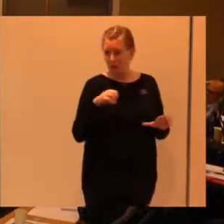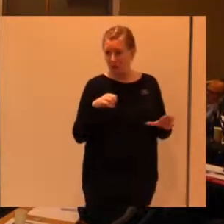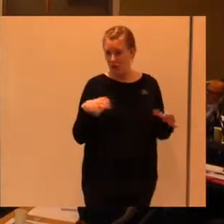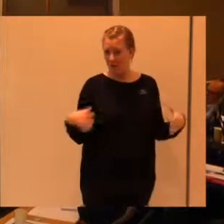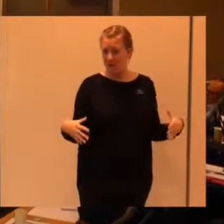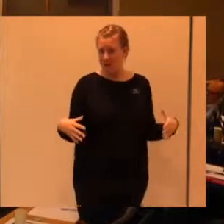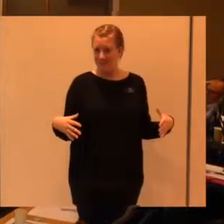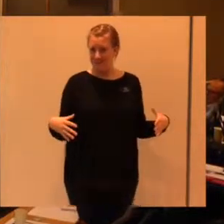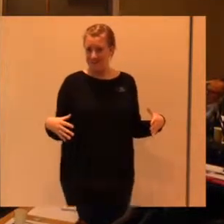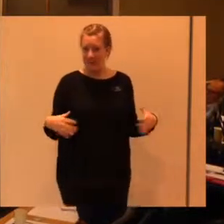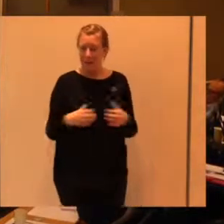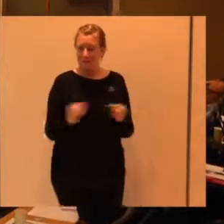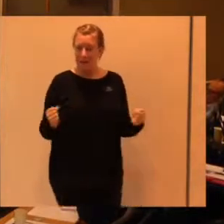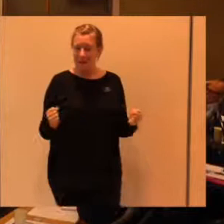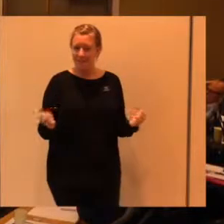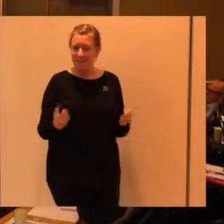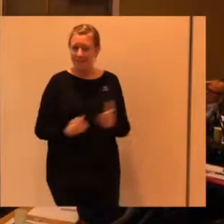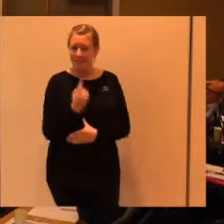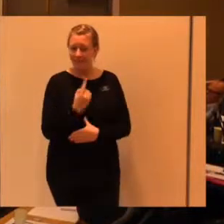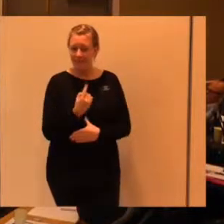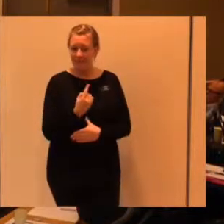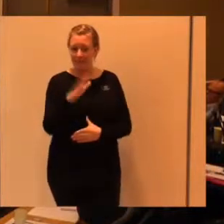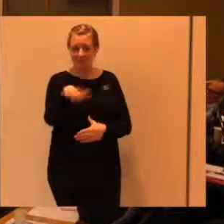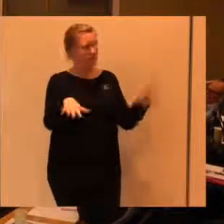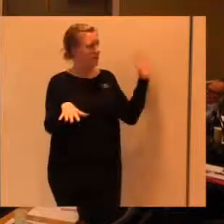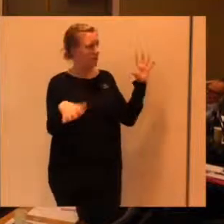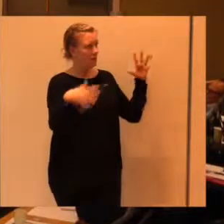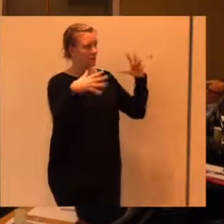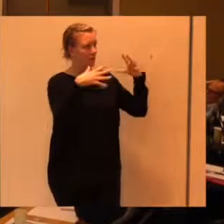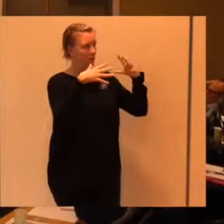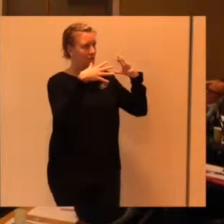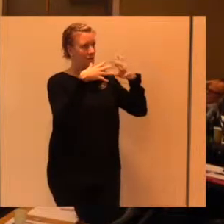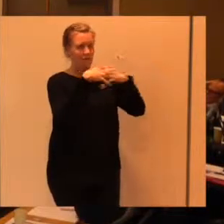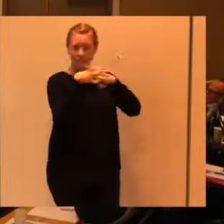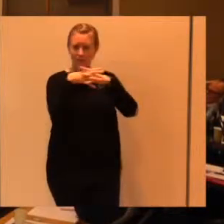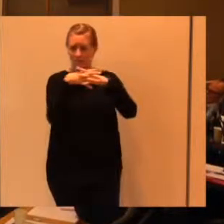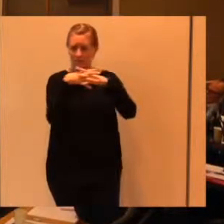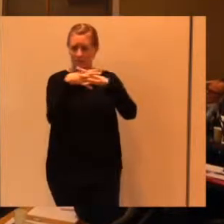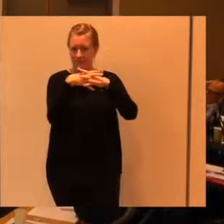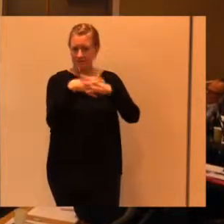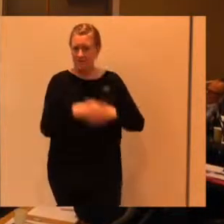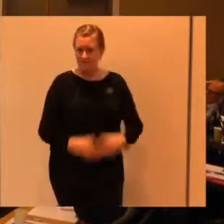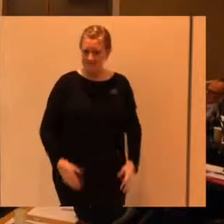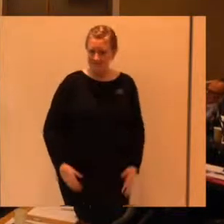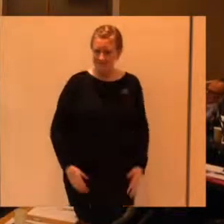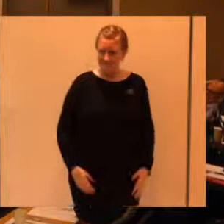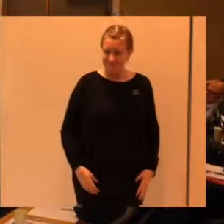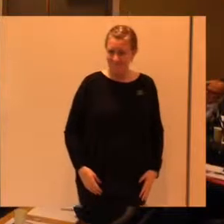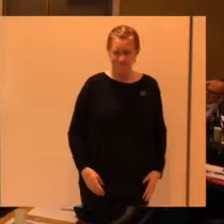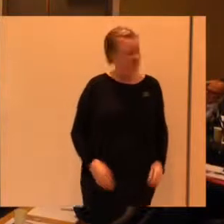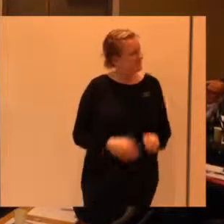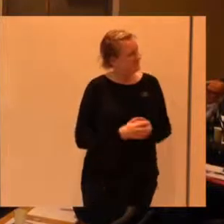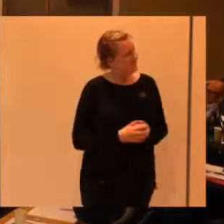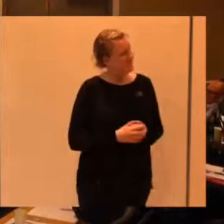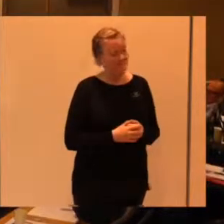det som händer nu är ju att det här växer ihop. Det här såg jag på, jag var på en konferens i Tyskland